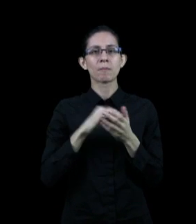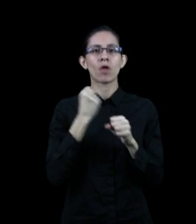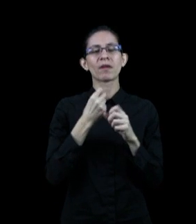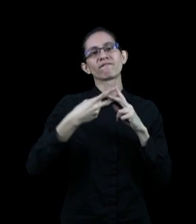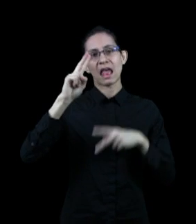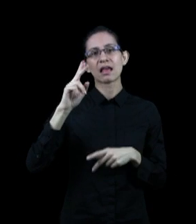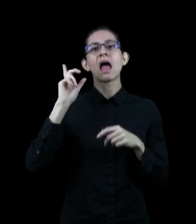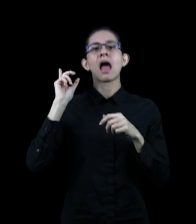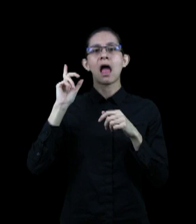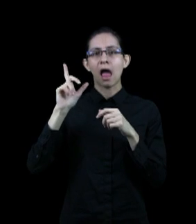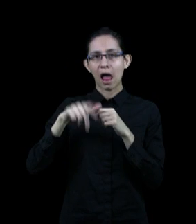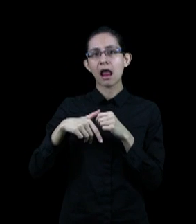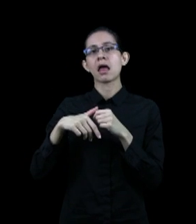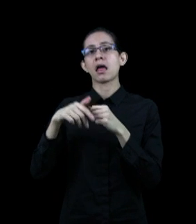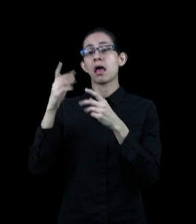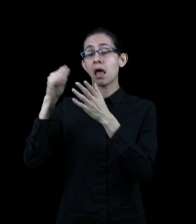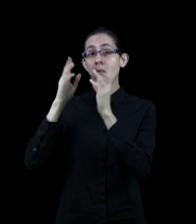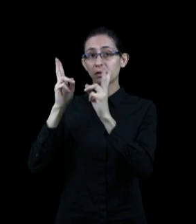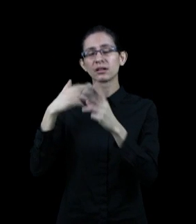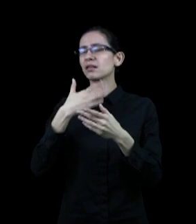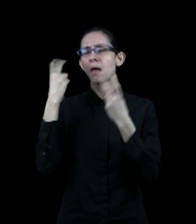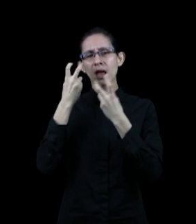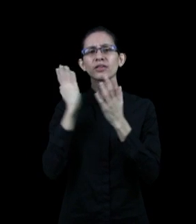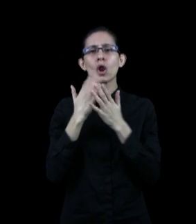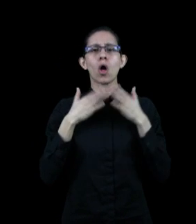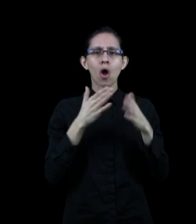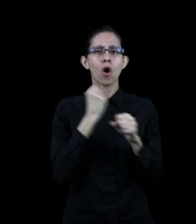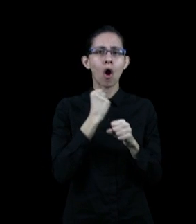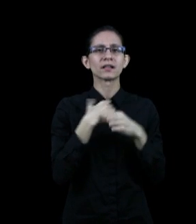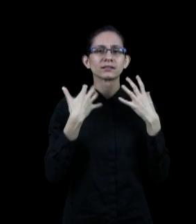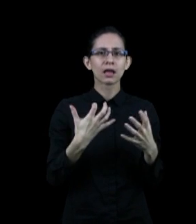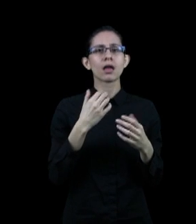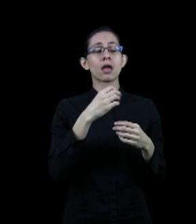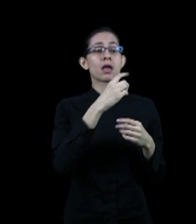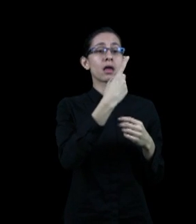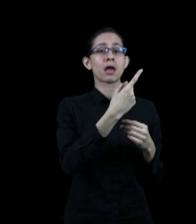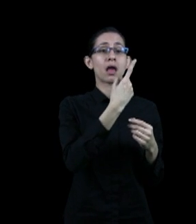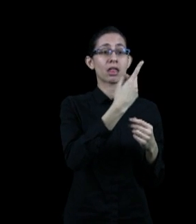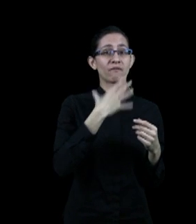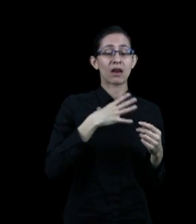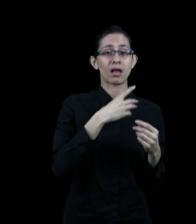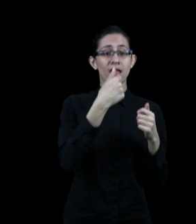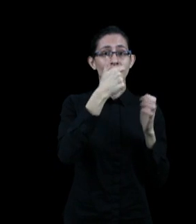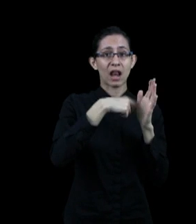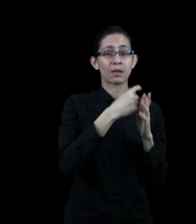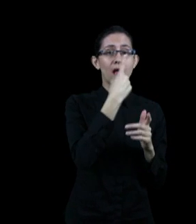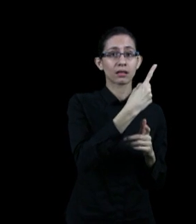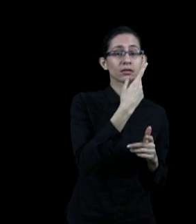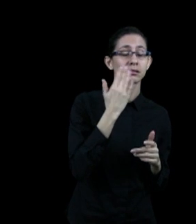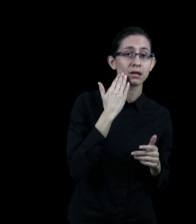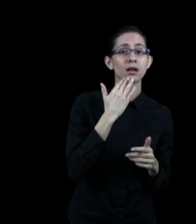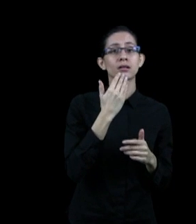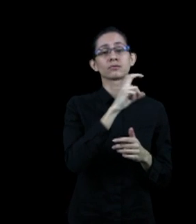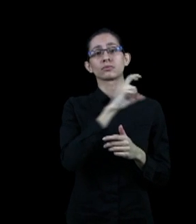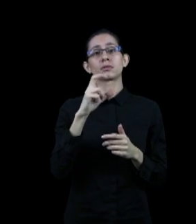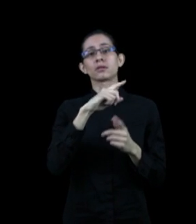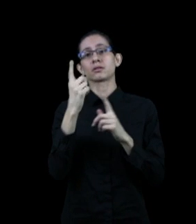Załóżmy jednak, że kompletnie mnie nie obchodzi, ile mi płacicie. Centa za film, 0 centów za film, czy dajmy na to, tysiąc dolarów za film.